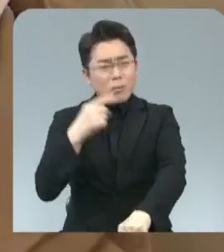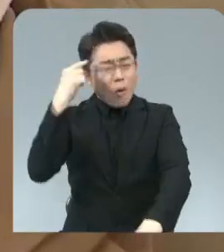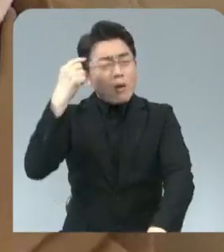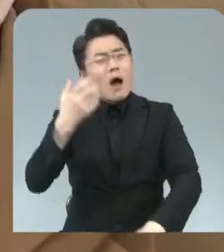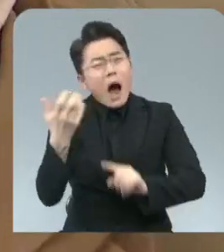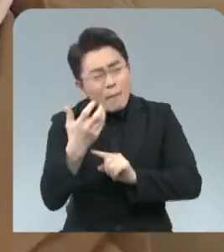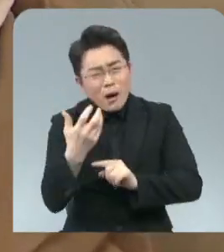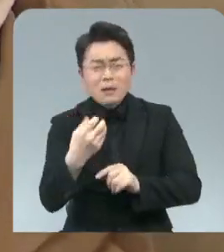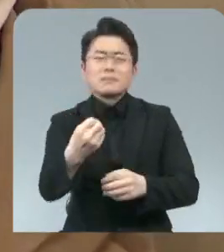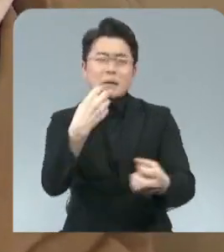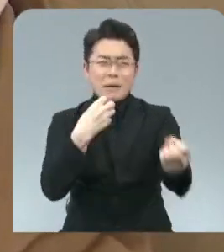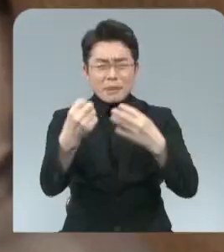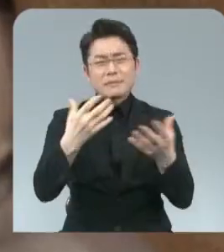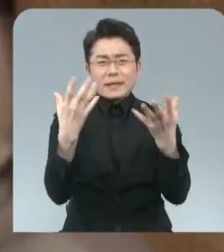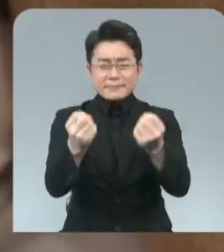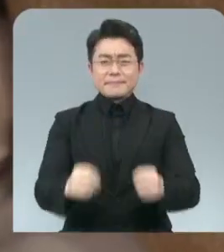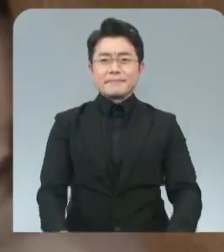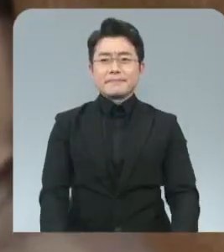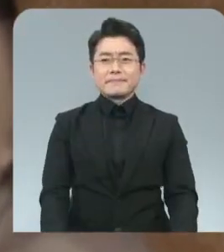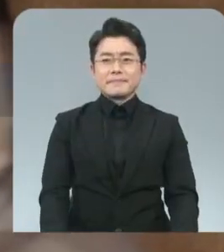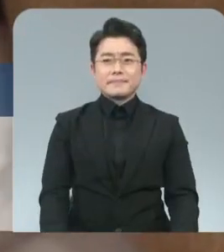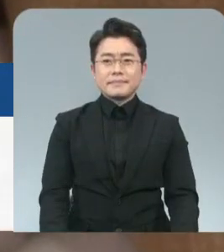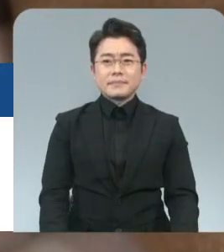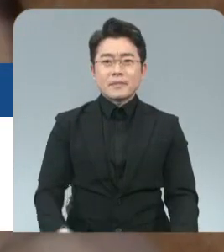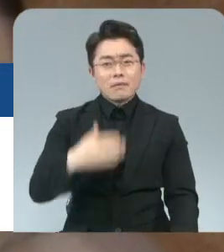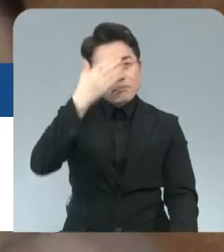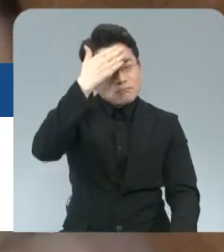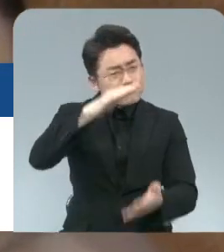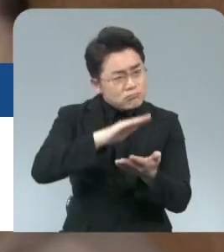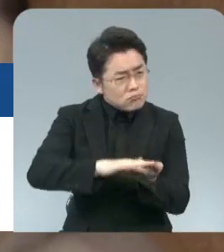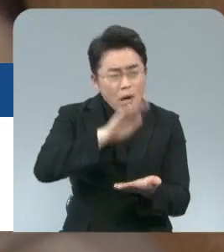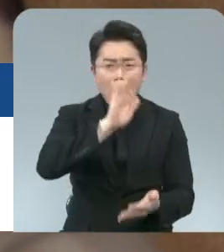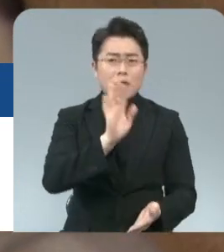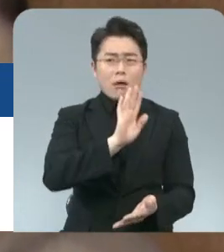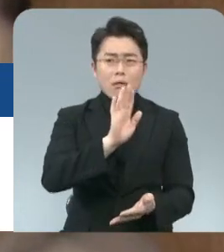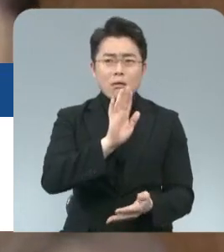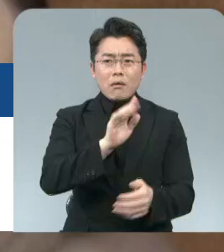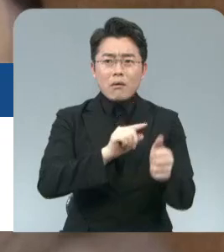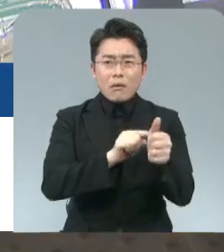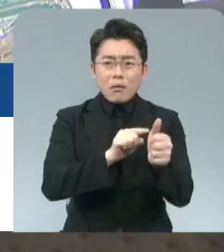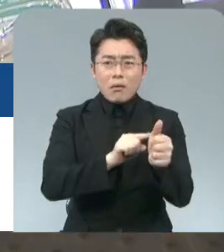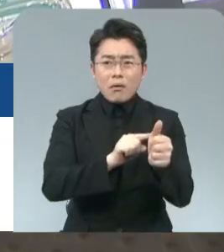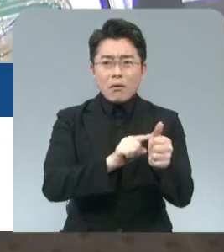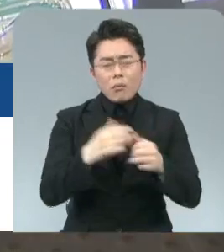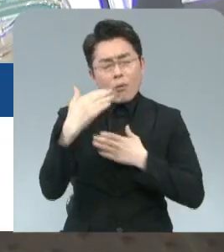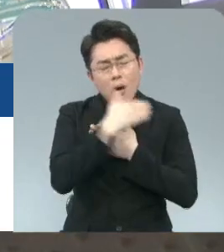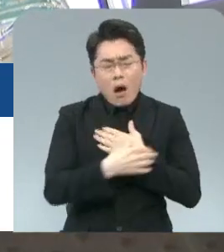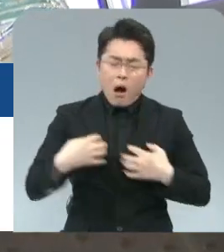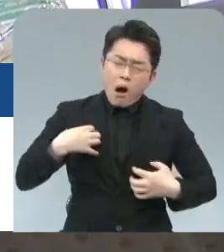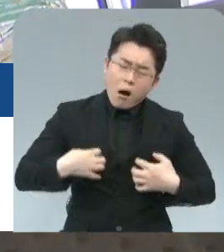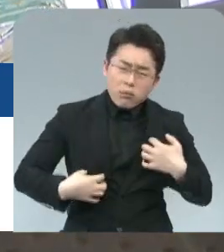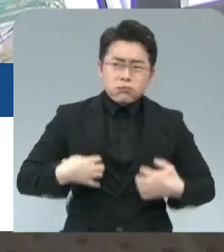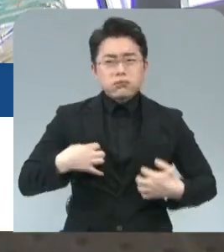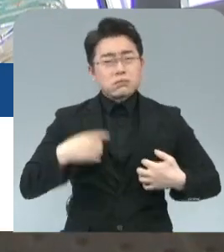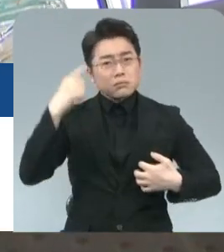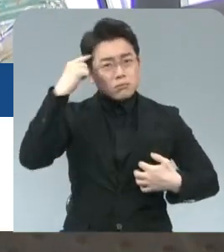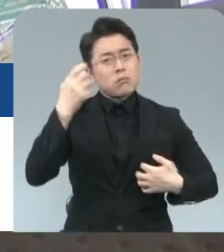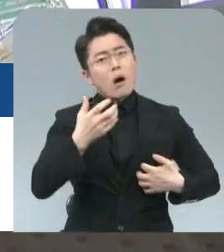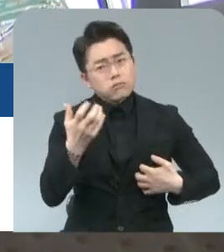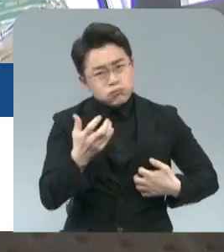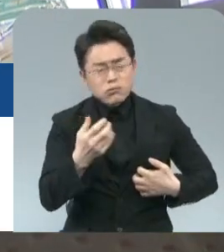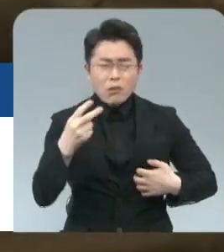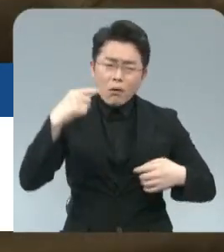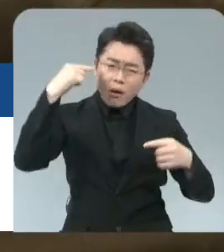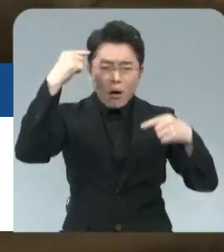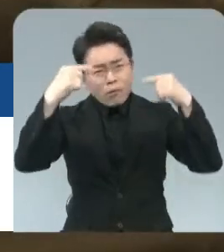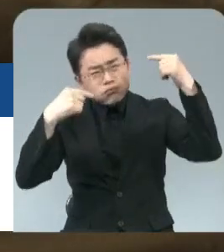호소하는 경우가 대부분입니다. 열은 나지는 않았는데요. 몸살 기운 있고 이제 두통도 좀 있고